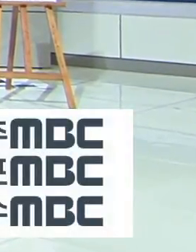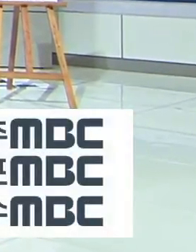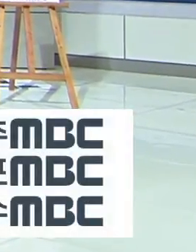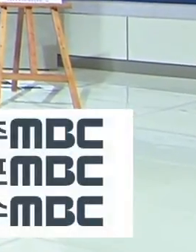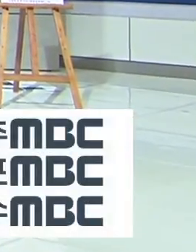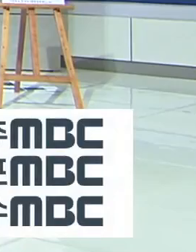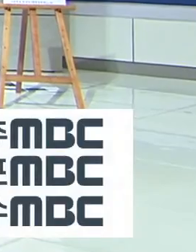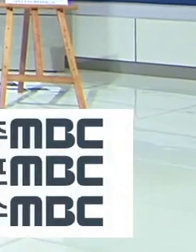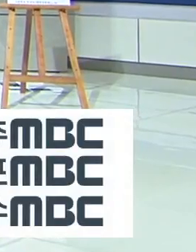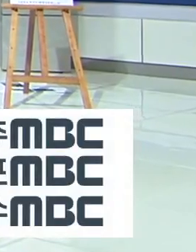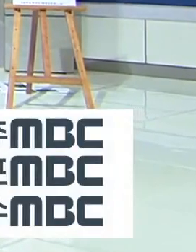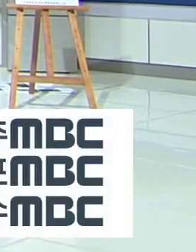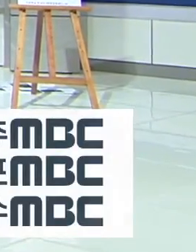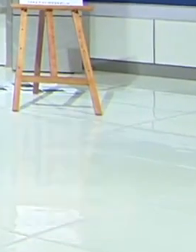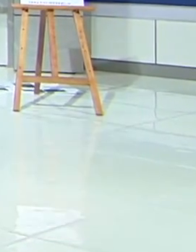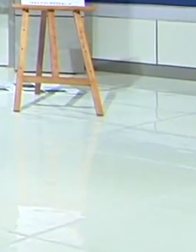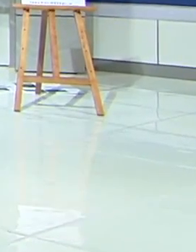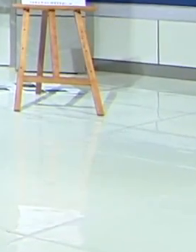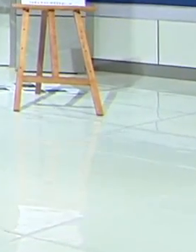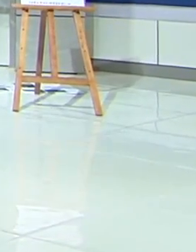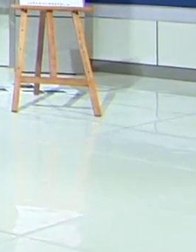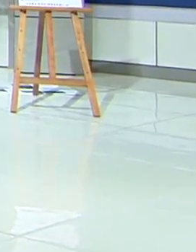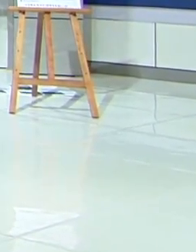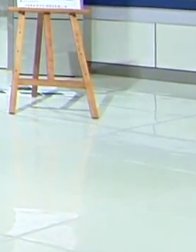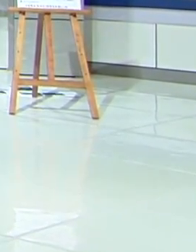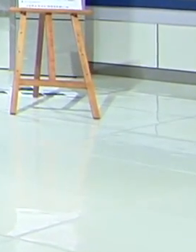으 으